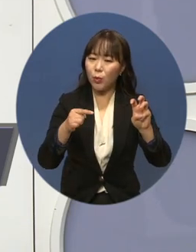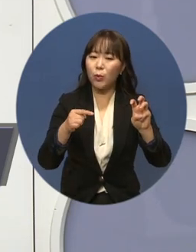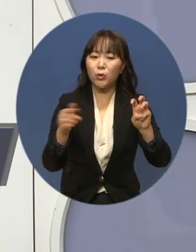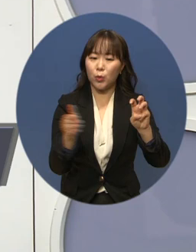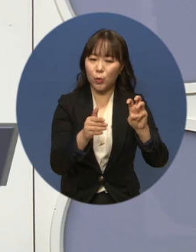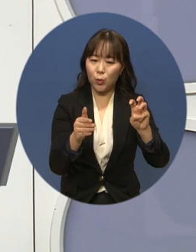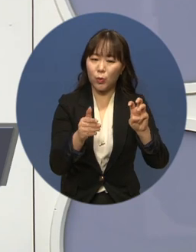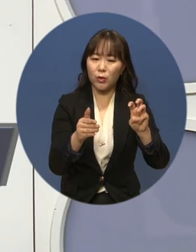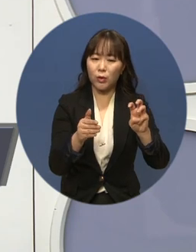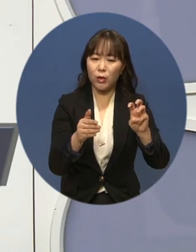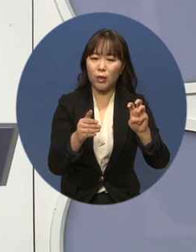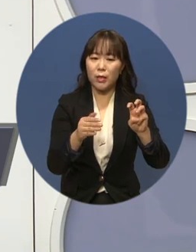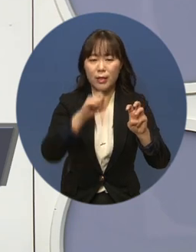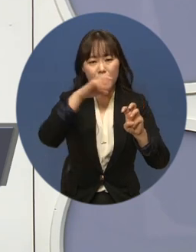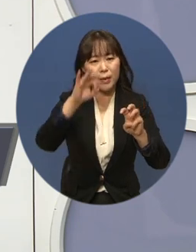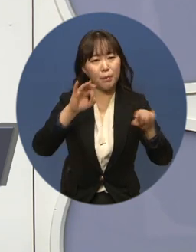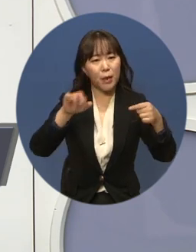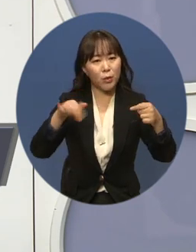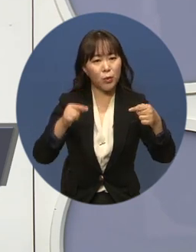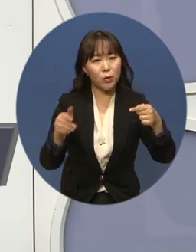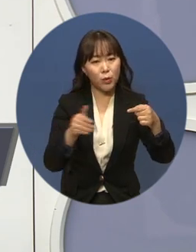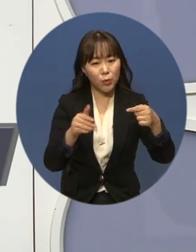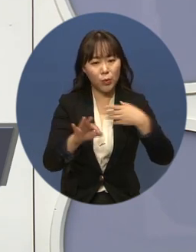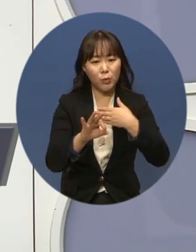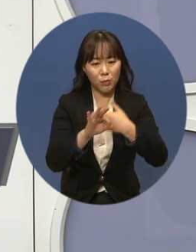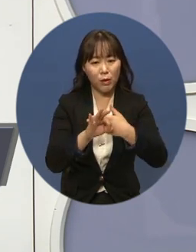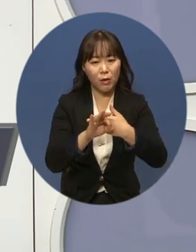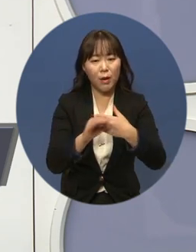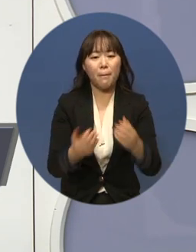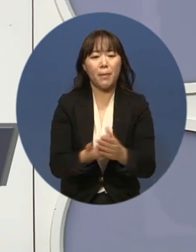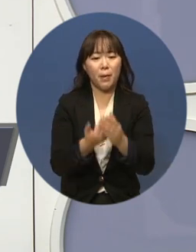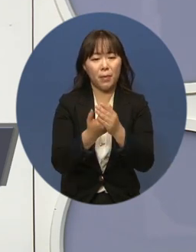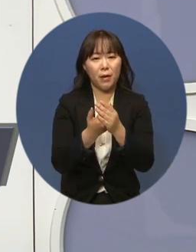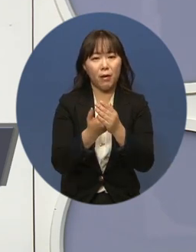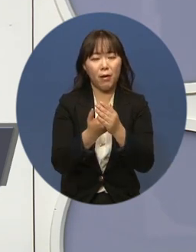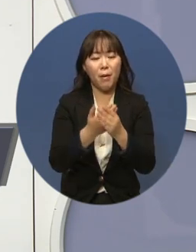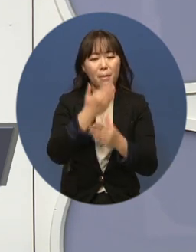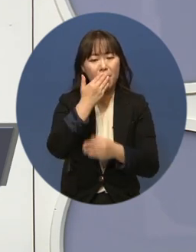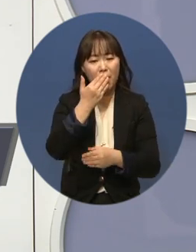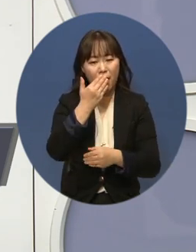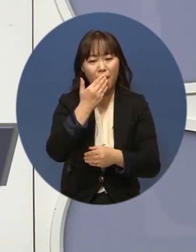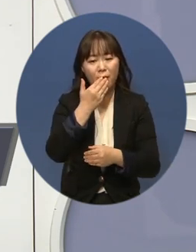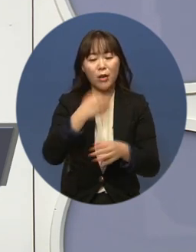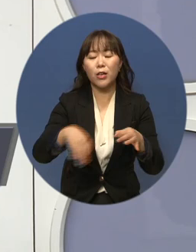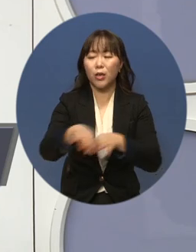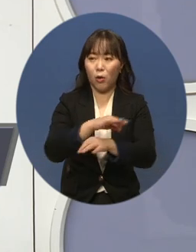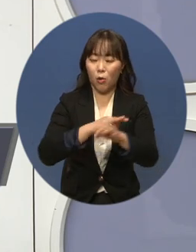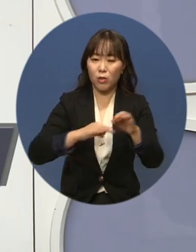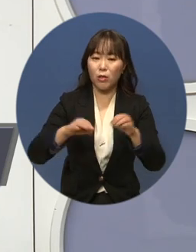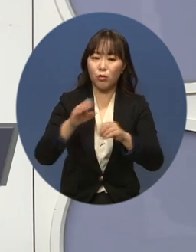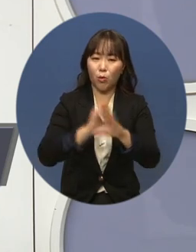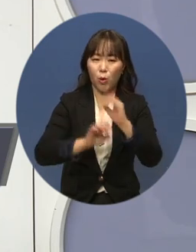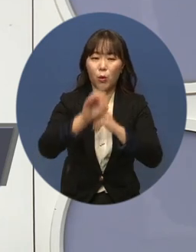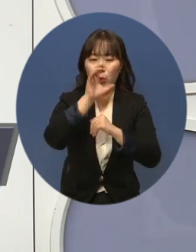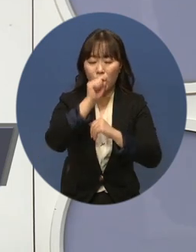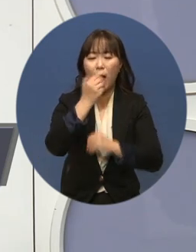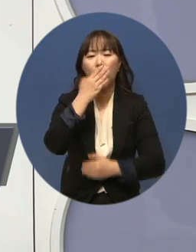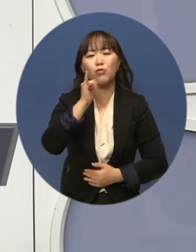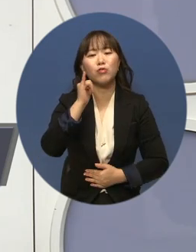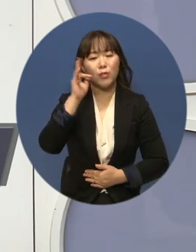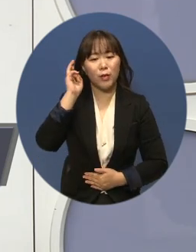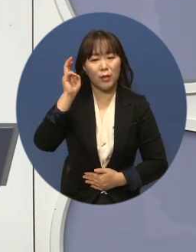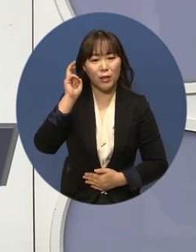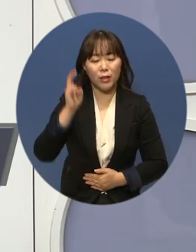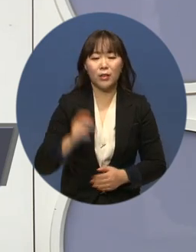정도를 투입해야만이 좀 더 이 성장을 견인해낼 수 있고 경제를 선순환할 수 있다 이런